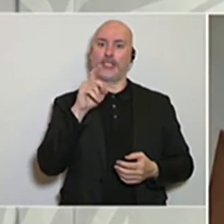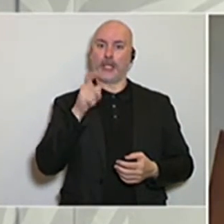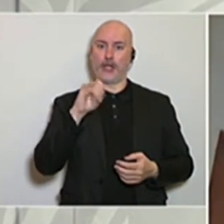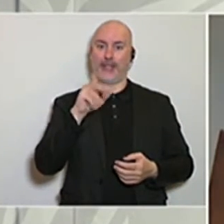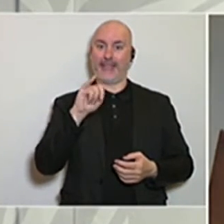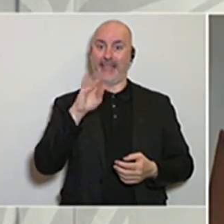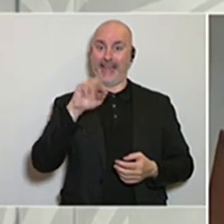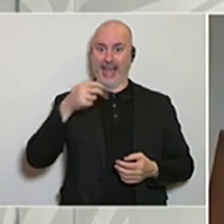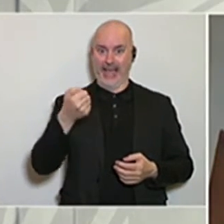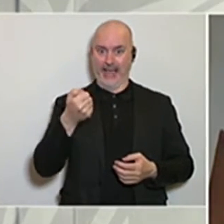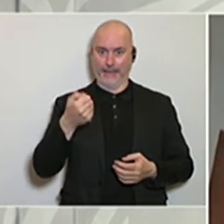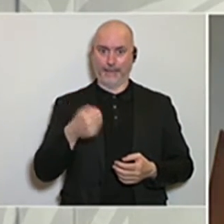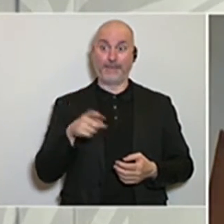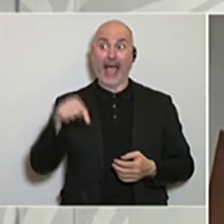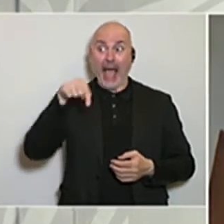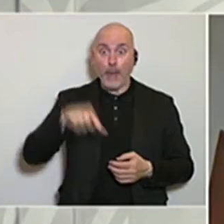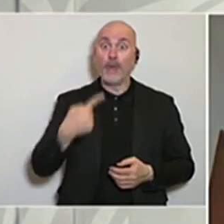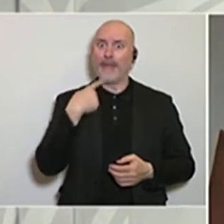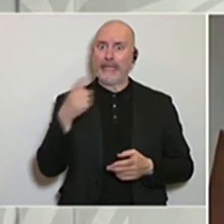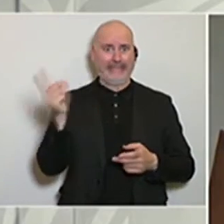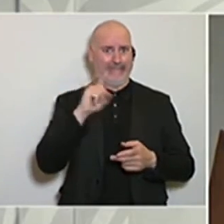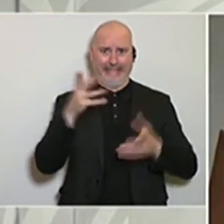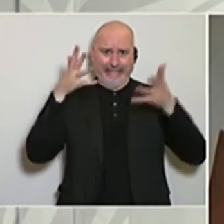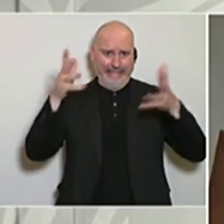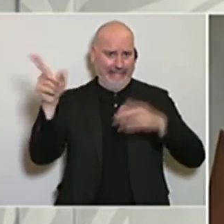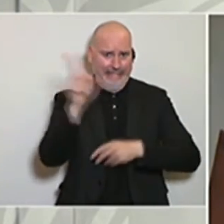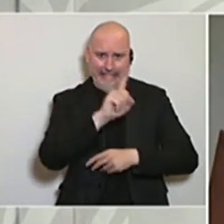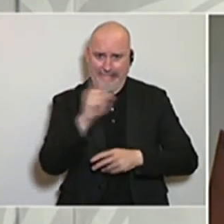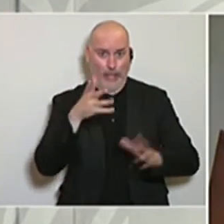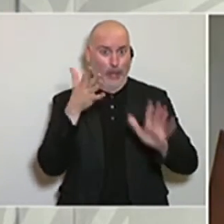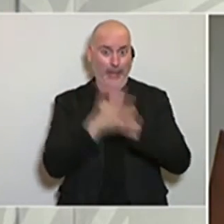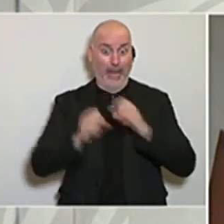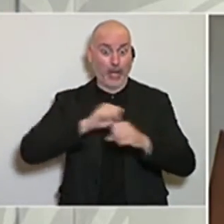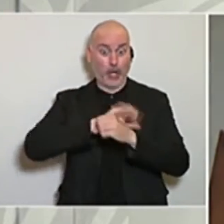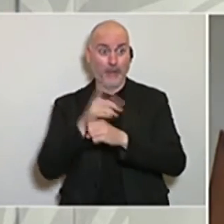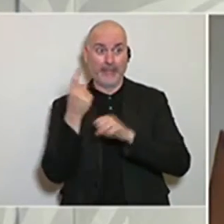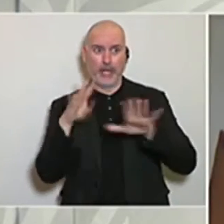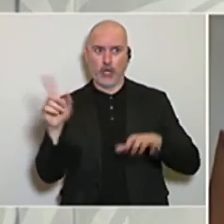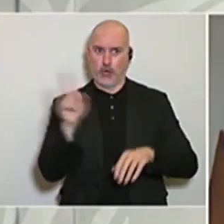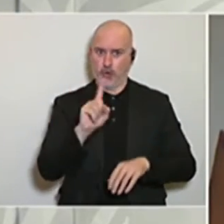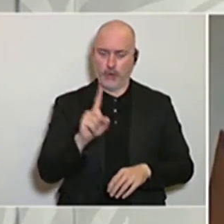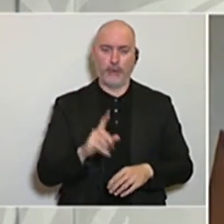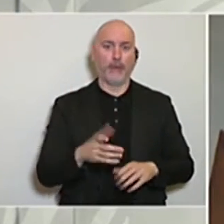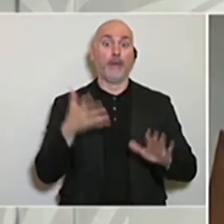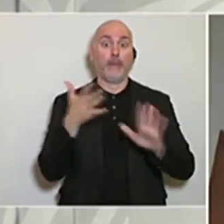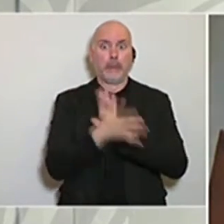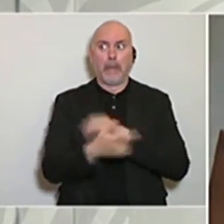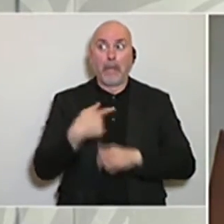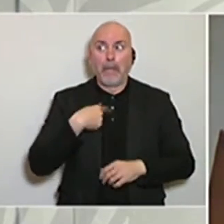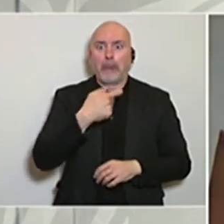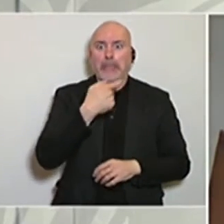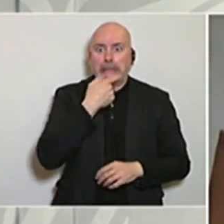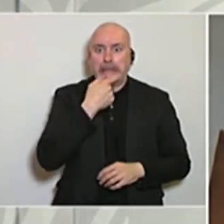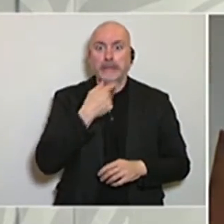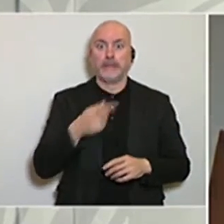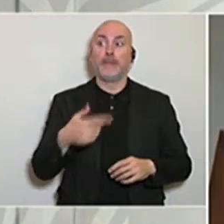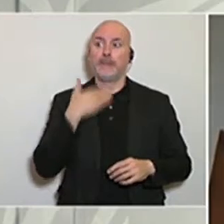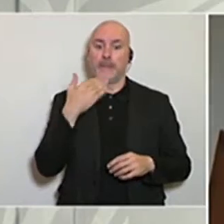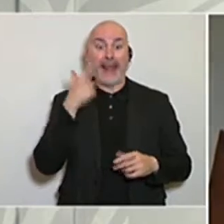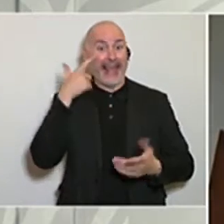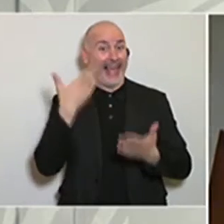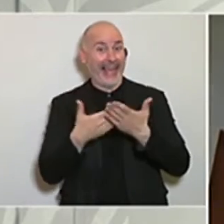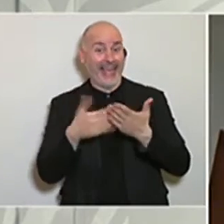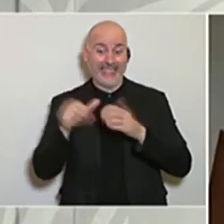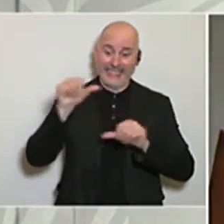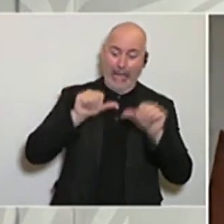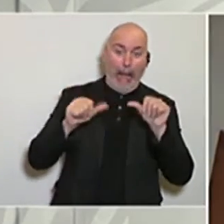avui l'OMS ha indicat que no és aconsellable com a tractament del Covid. D'una banda, m'agradaria saber si el govern ja ha retirat aquest assaig clínic